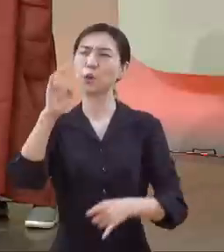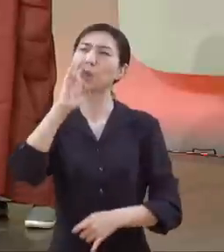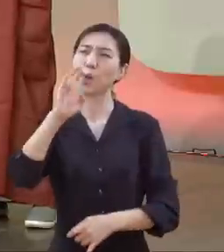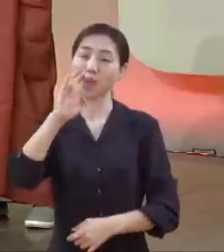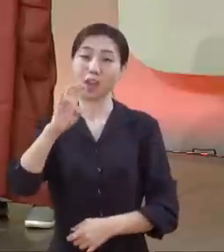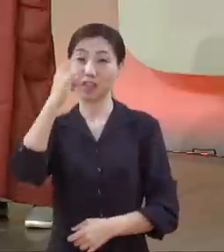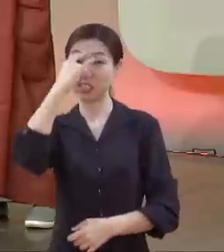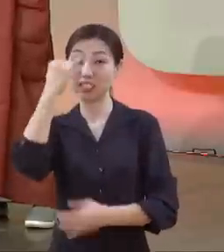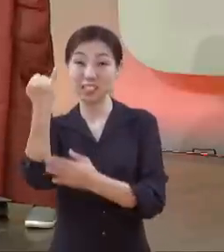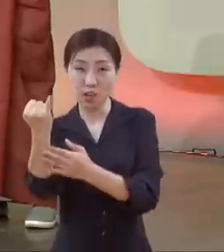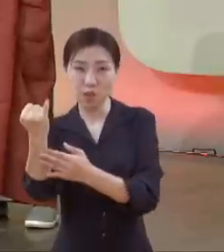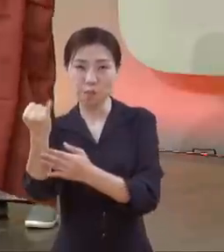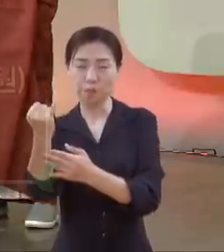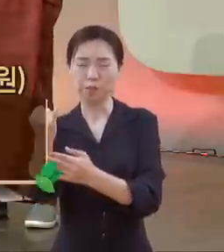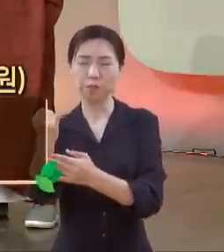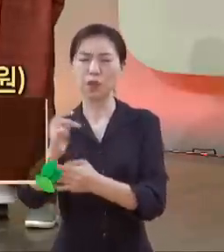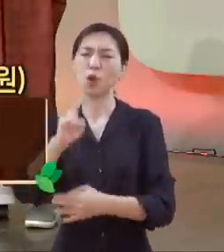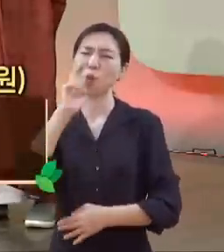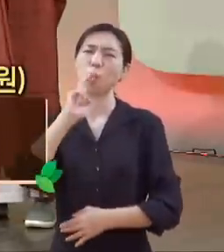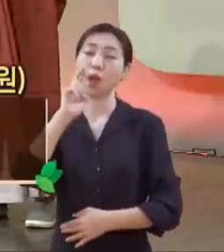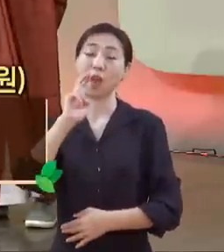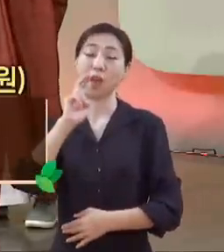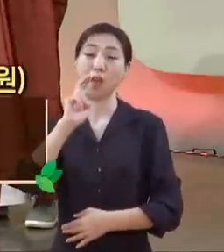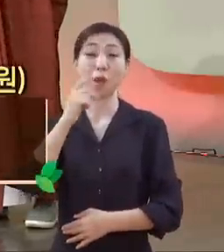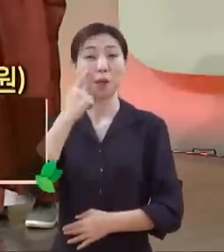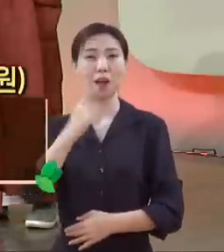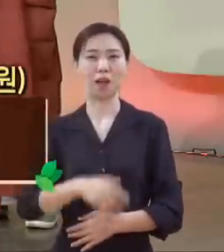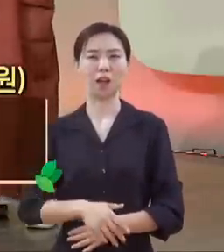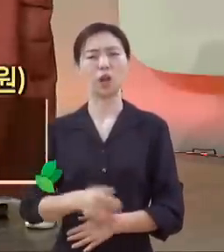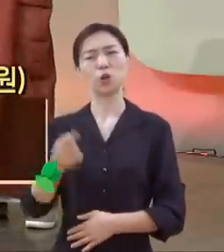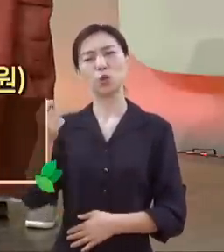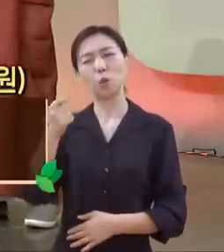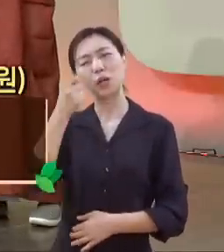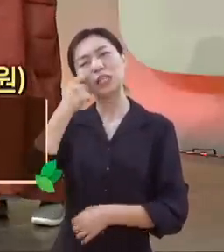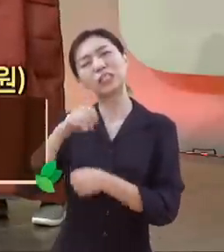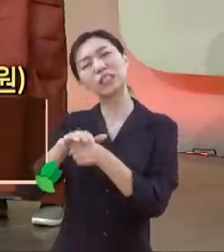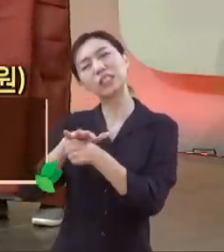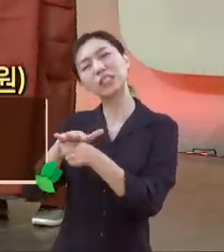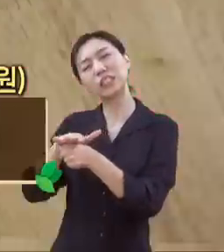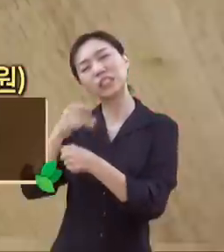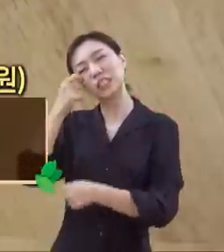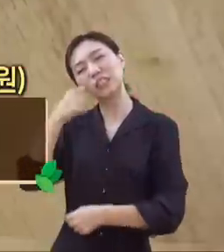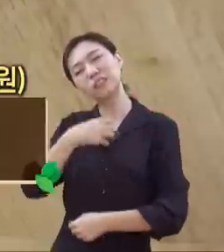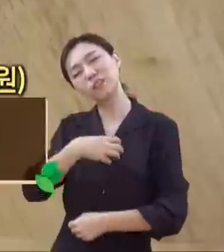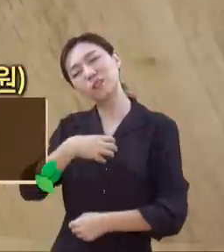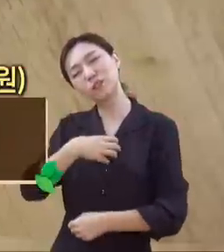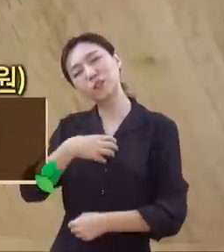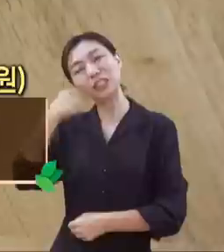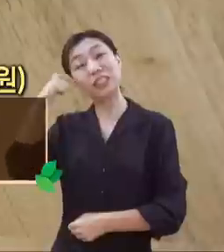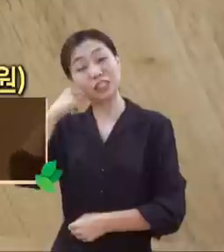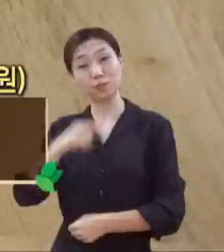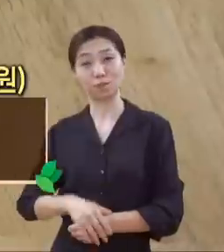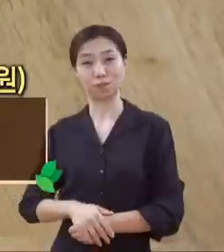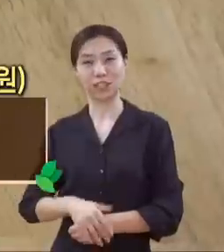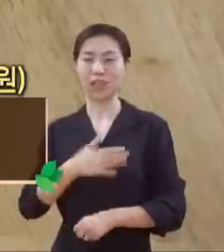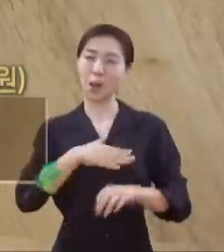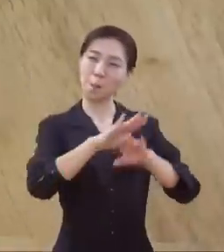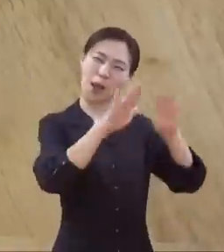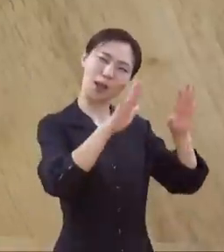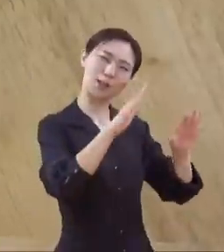서글프고 구슬프더라고요 저도 좀 밝은 노래가 좋은데 어쨌거나 참 목소리가 참 좋으시더라구요